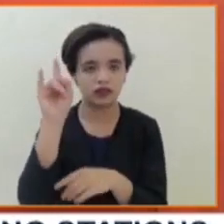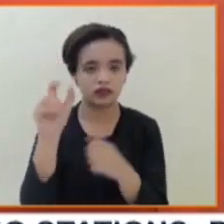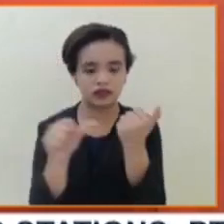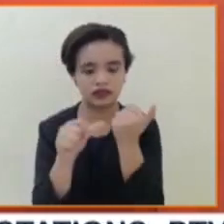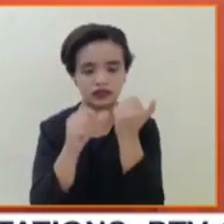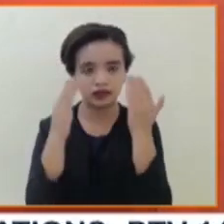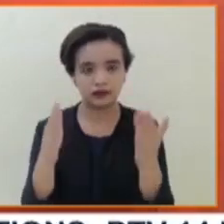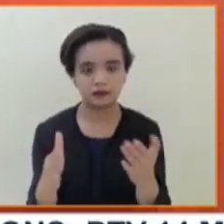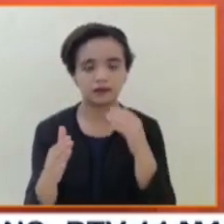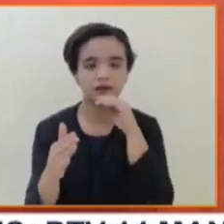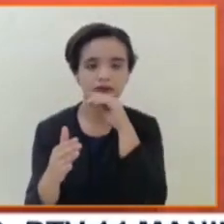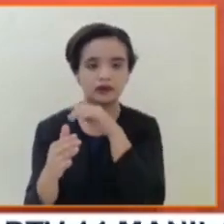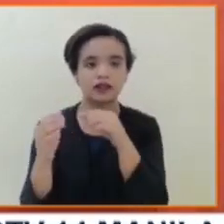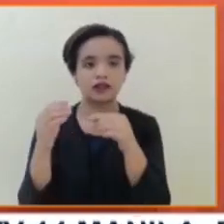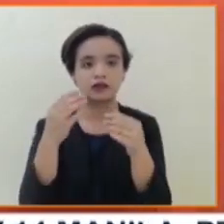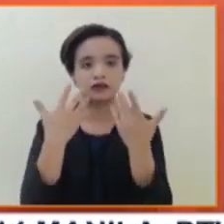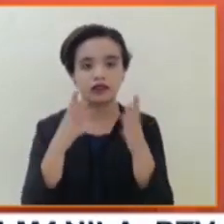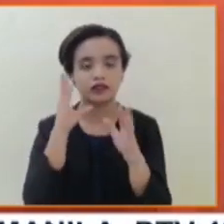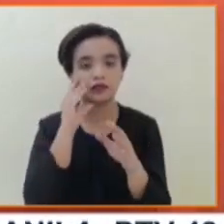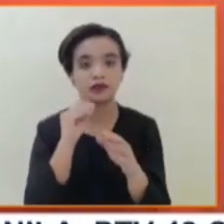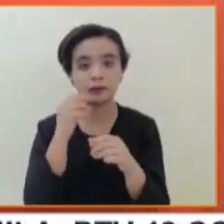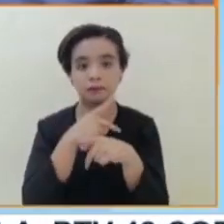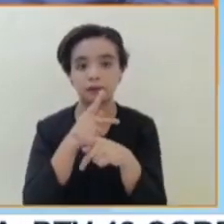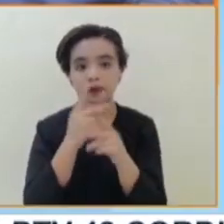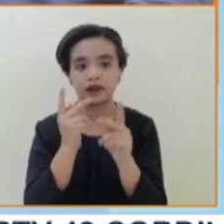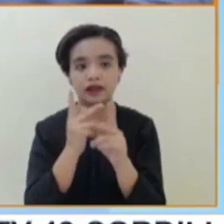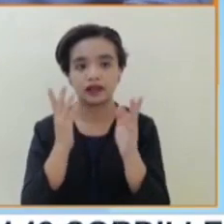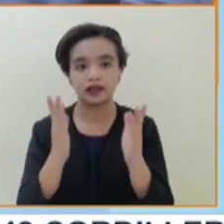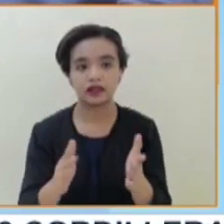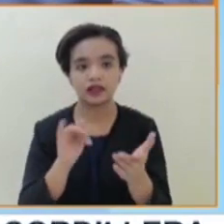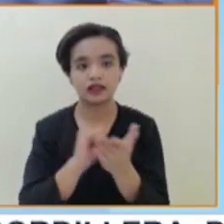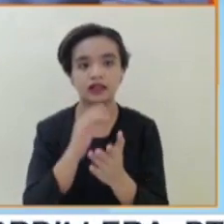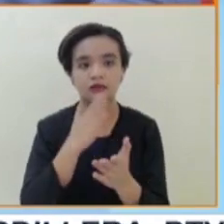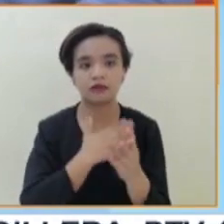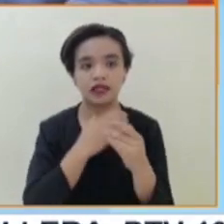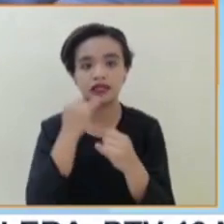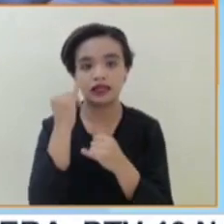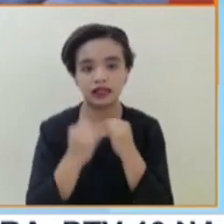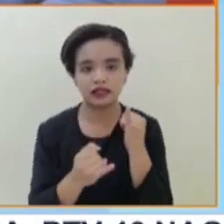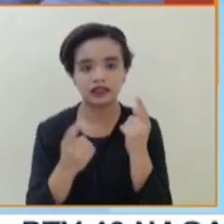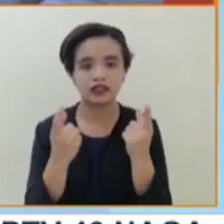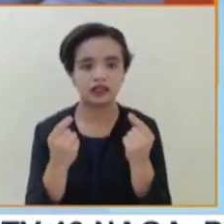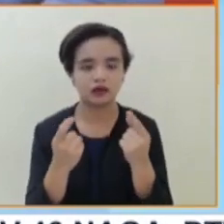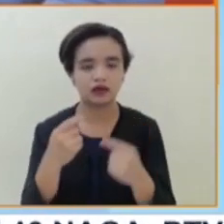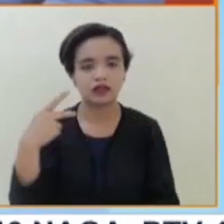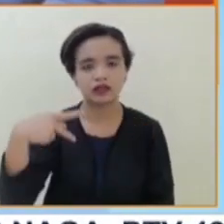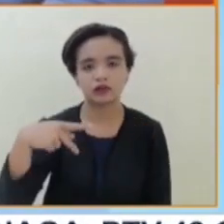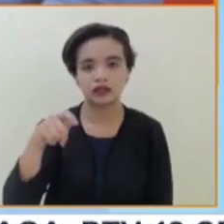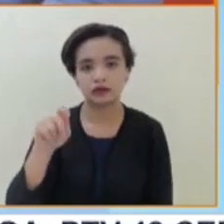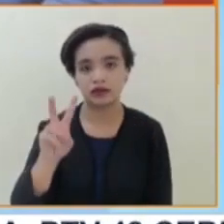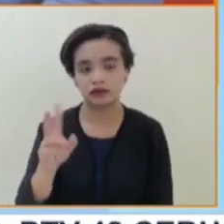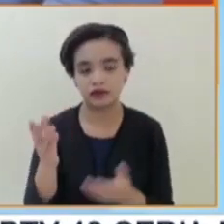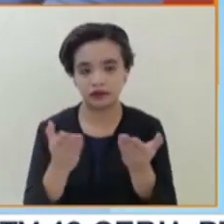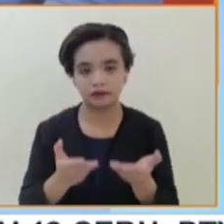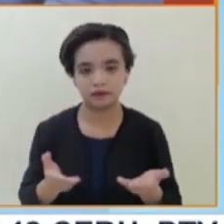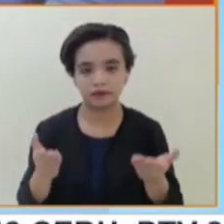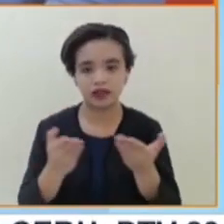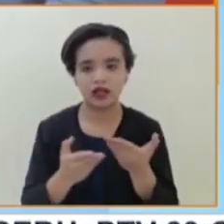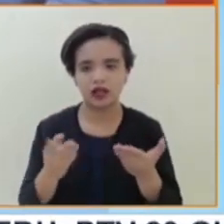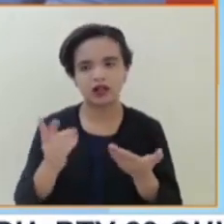morning show for the Thursday. Yun yung huling assignment ko dito sa People's Television. Siguro hindi ko malilimutan yung